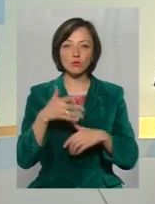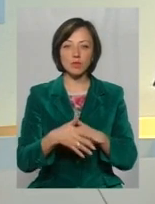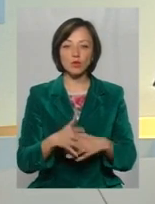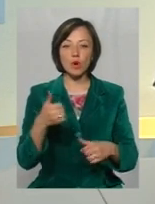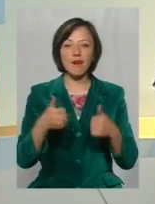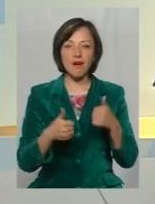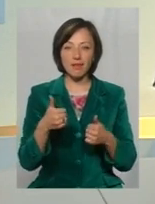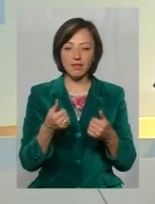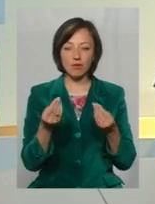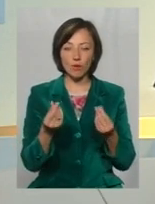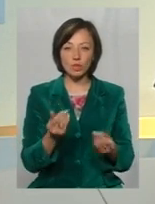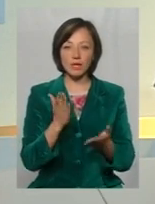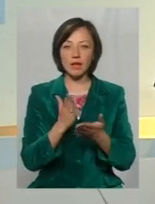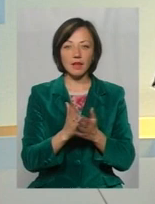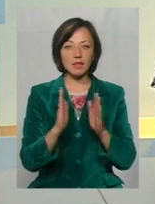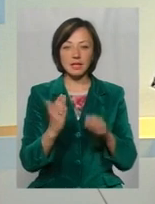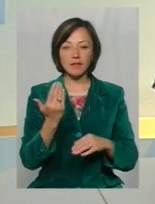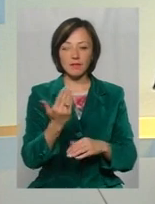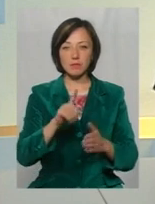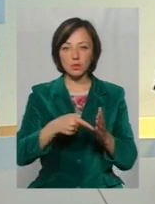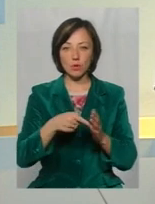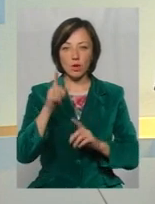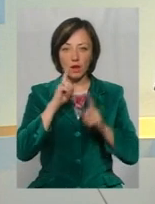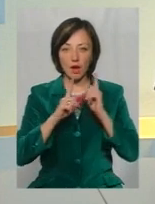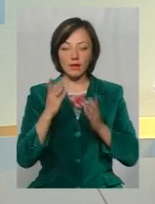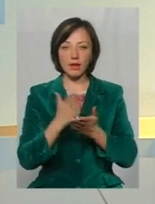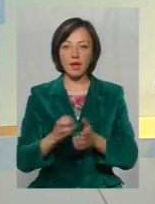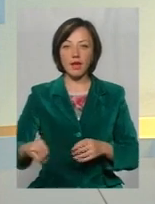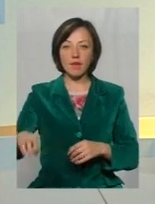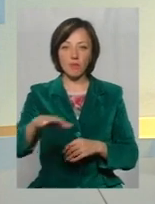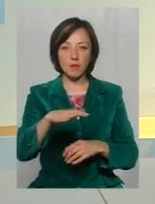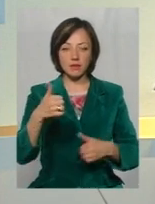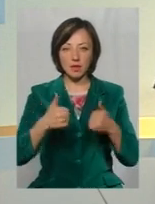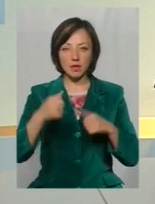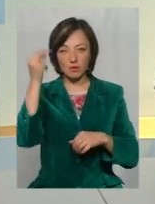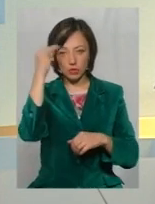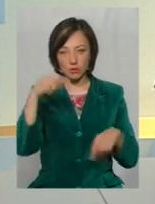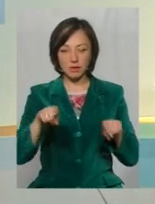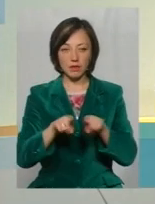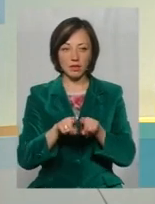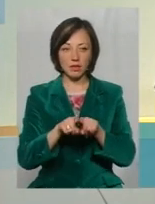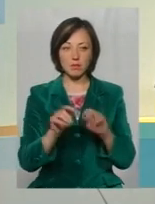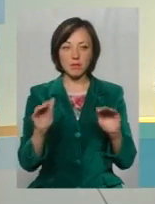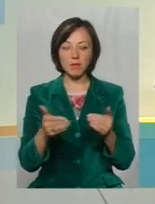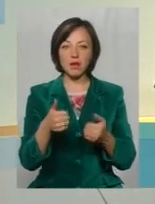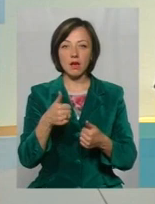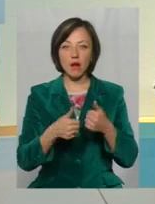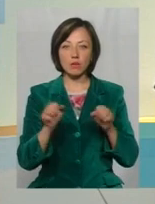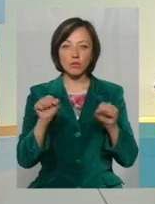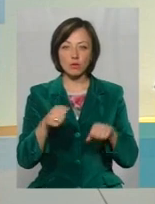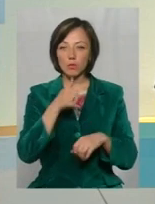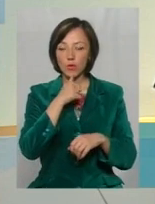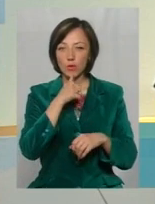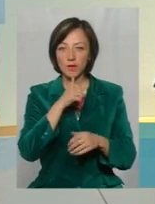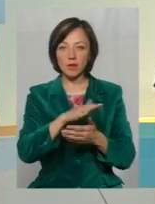ради, є і європейські гранти, які можна пробувати, навчаючись на таких міні-грантах. Можна